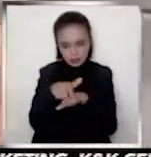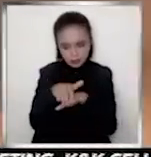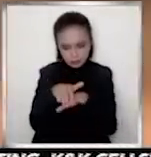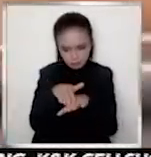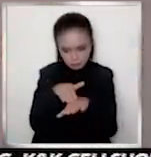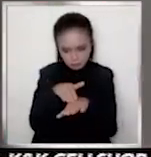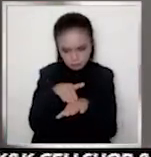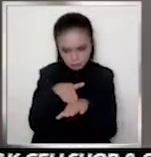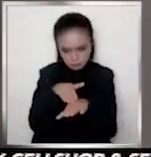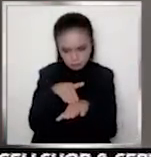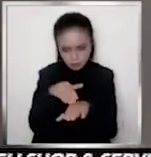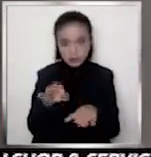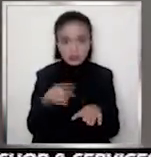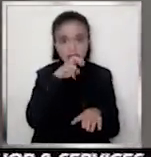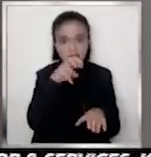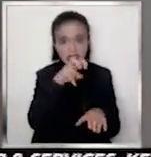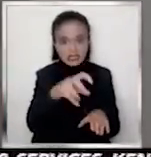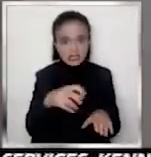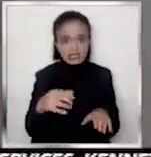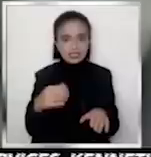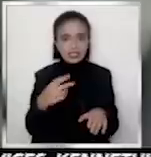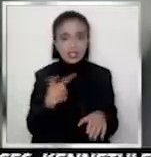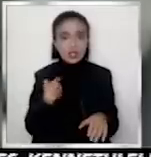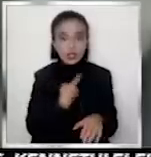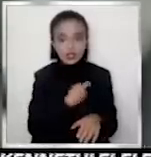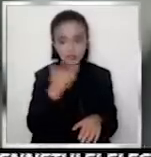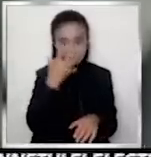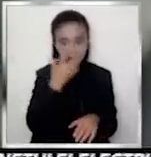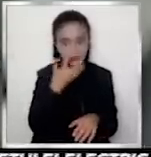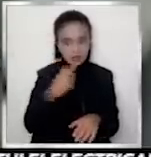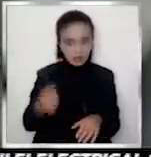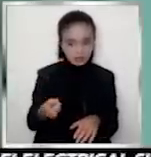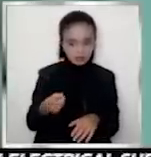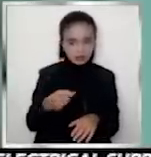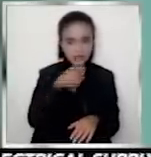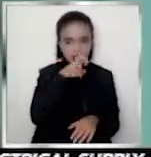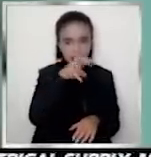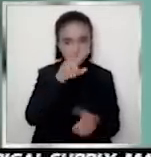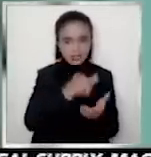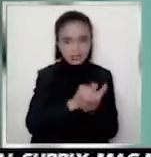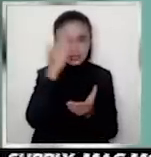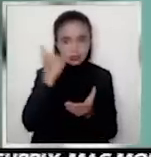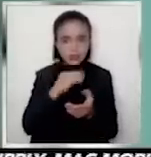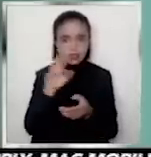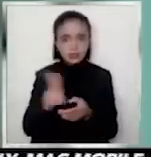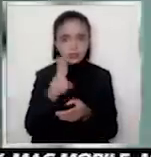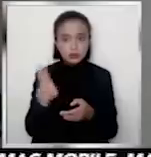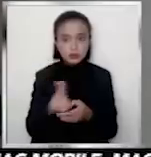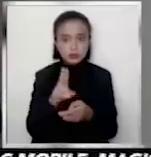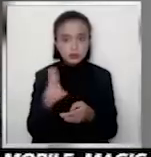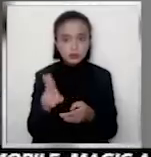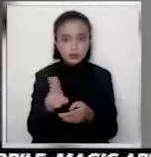isang hayop, magagalit yan siyempre. Kaya ginagamit ako siya ng tela. Pipisilin mo mabuti.